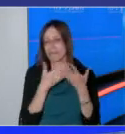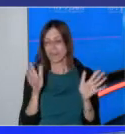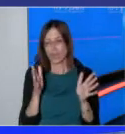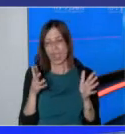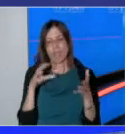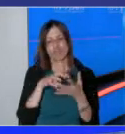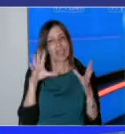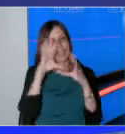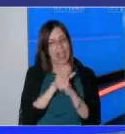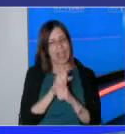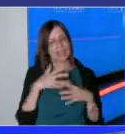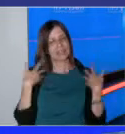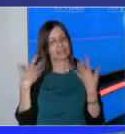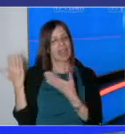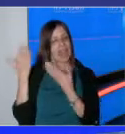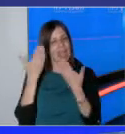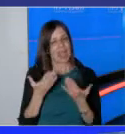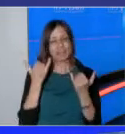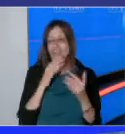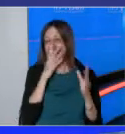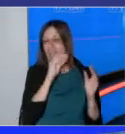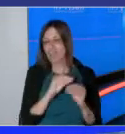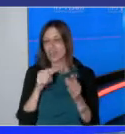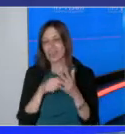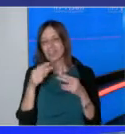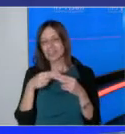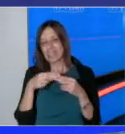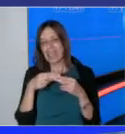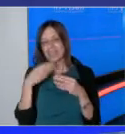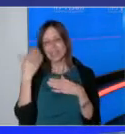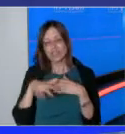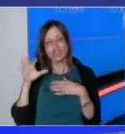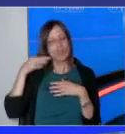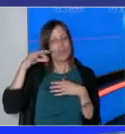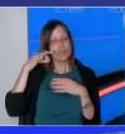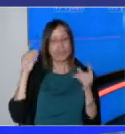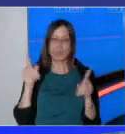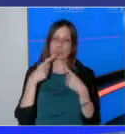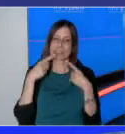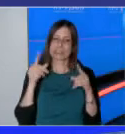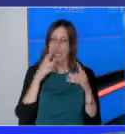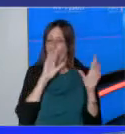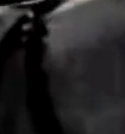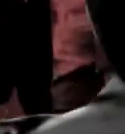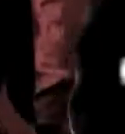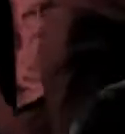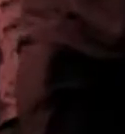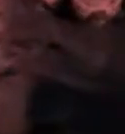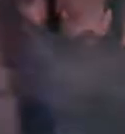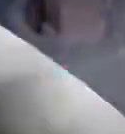אתכם. ועכשיו אל תזוזו, כי לקראת הסוף יש לי דובדבן. מוזיקה, לא לזוז.